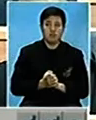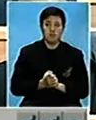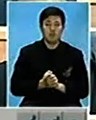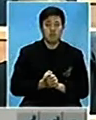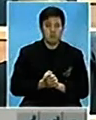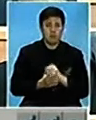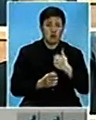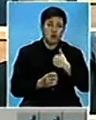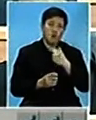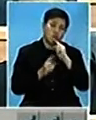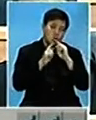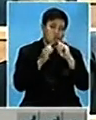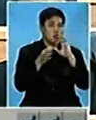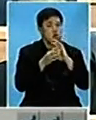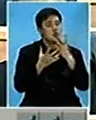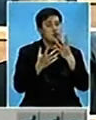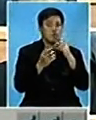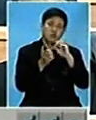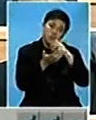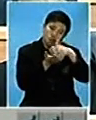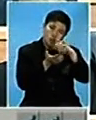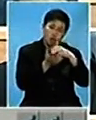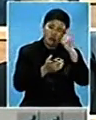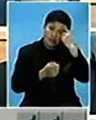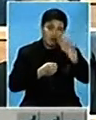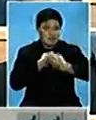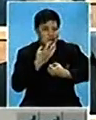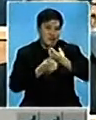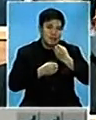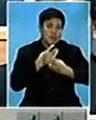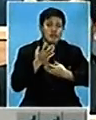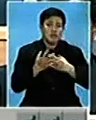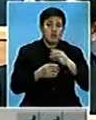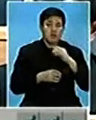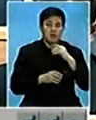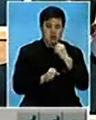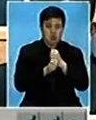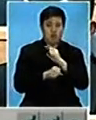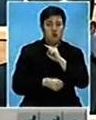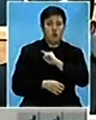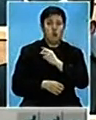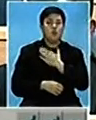ผมวิพากษ์วิจารณ์ผมนำเสนอแสดงความคิดเห็นในการทำหน้าที่ของผม